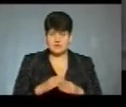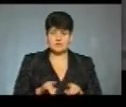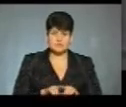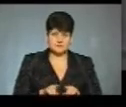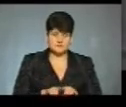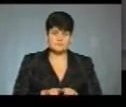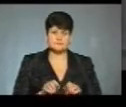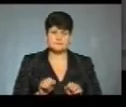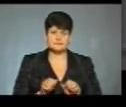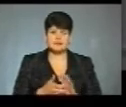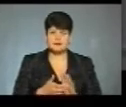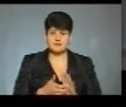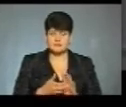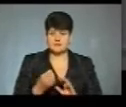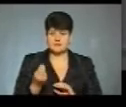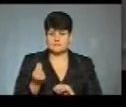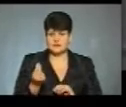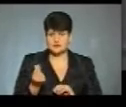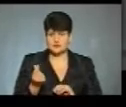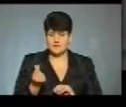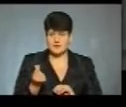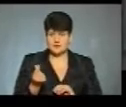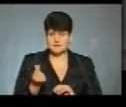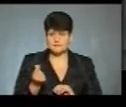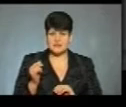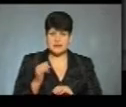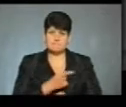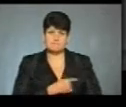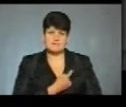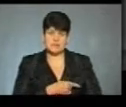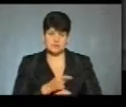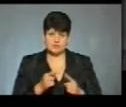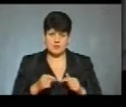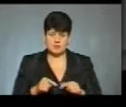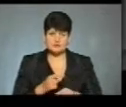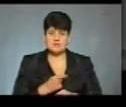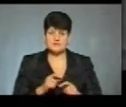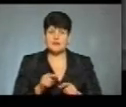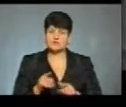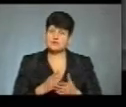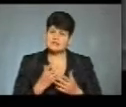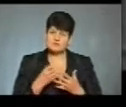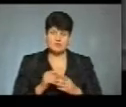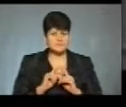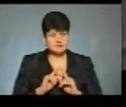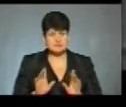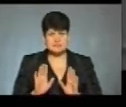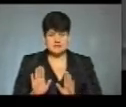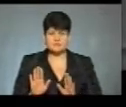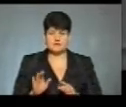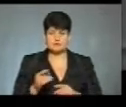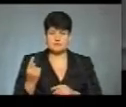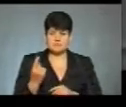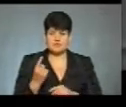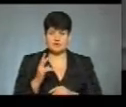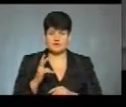аналогічна недостача в фінансуванні і медичної галузі лікарень, але тут є своя специфіка, оскільки з